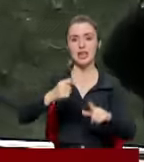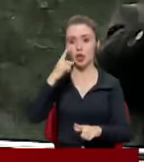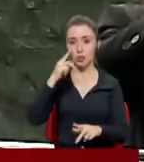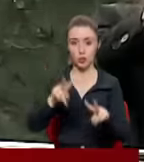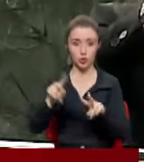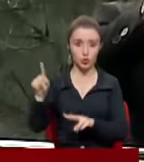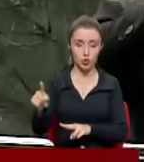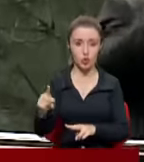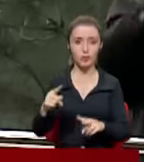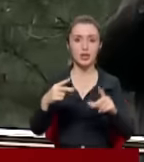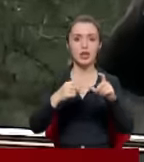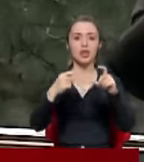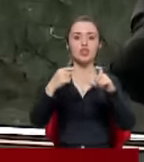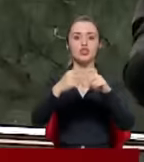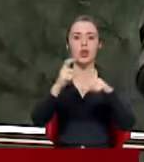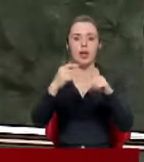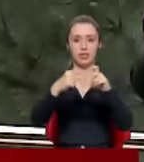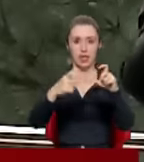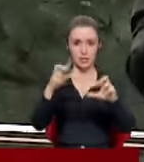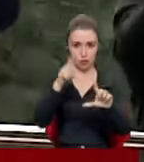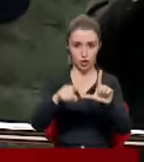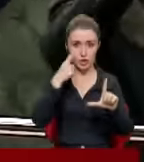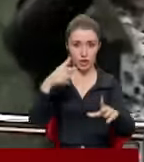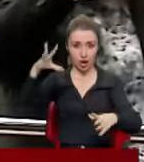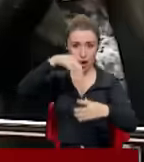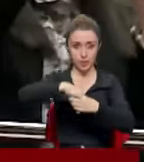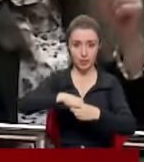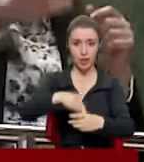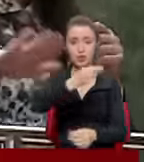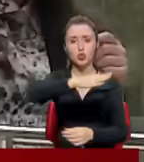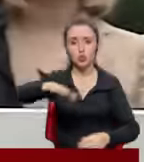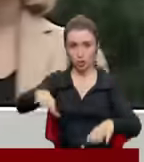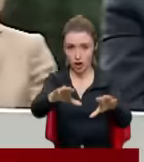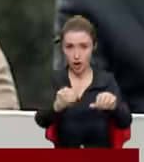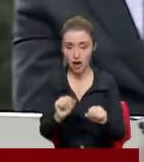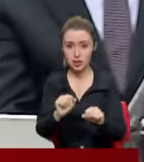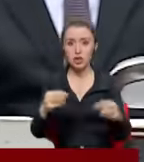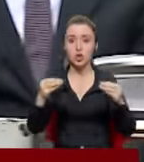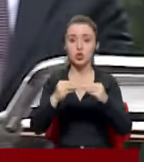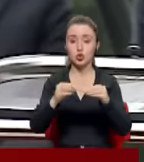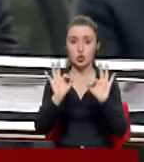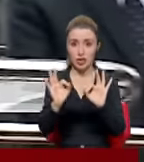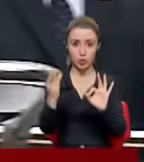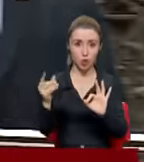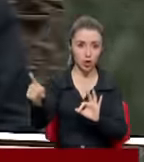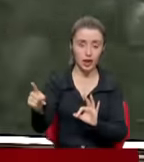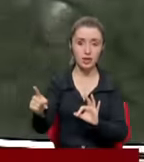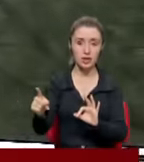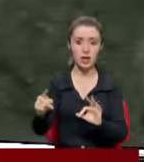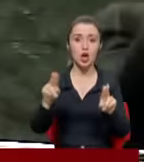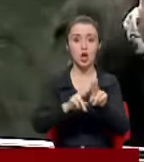çes projesi kapsamında küçücük çocukları aldı suçu sabit olan